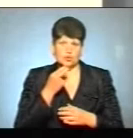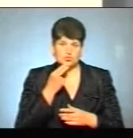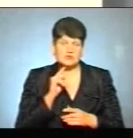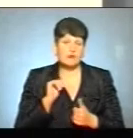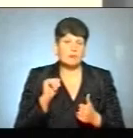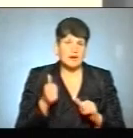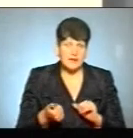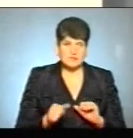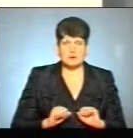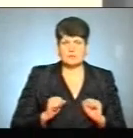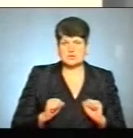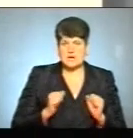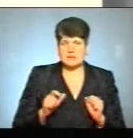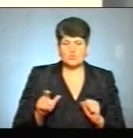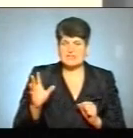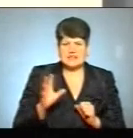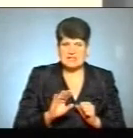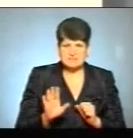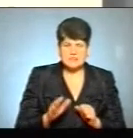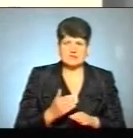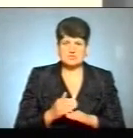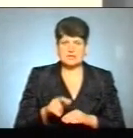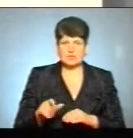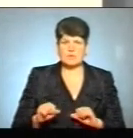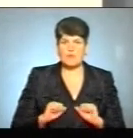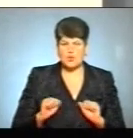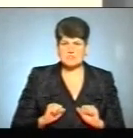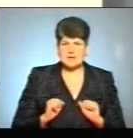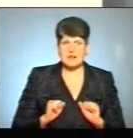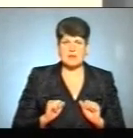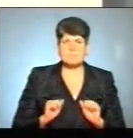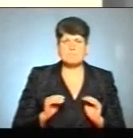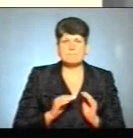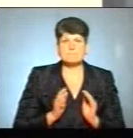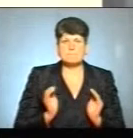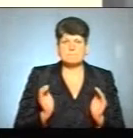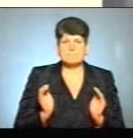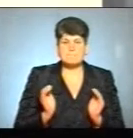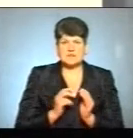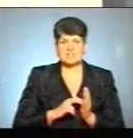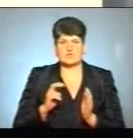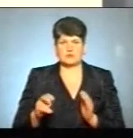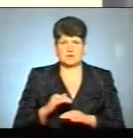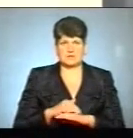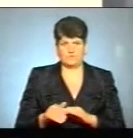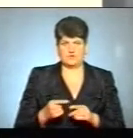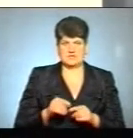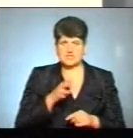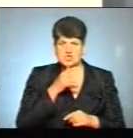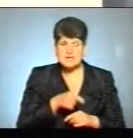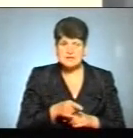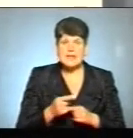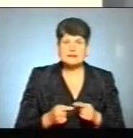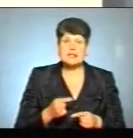наперед. Постарались люди, не всі, але частина людей постаралась менш виходити на вулицю в цей час. І як наслідок ми